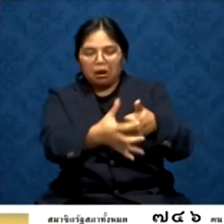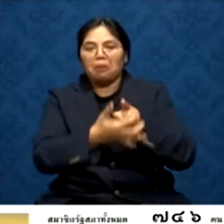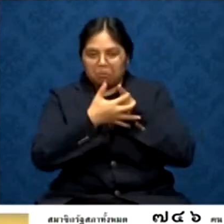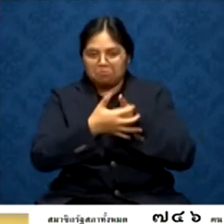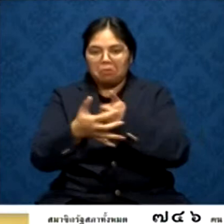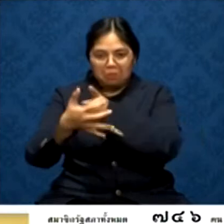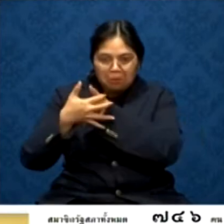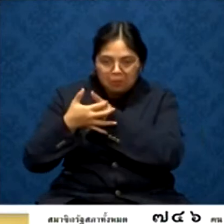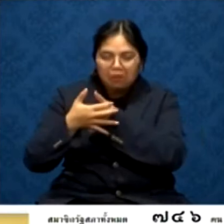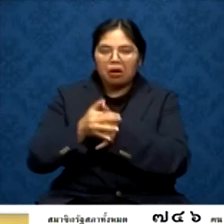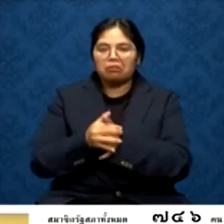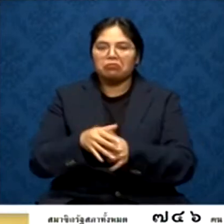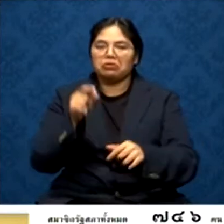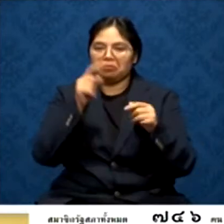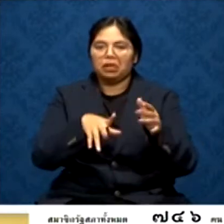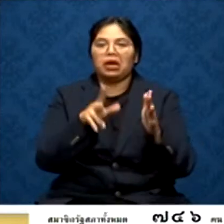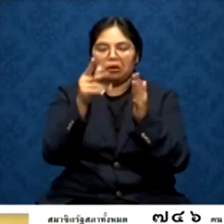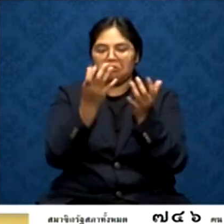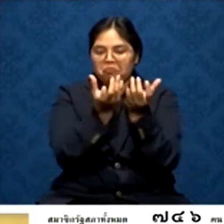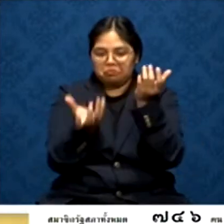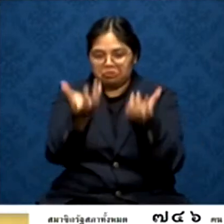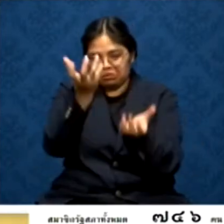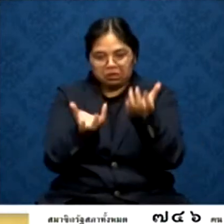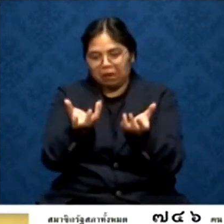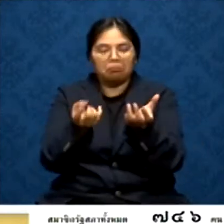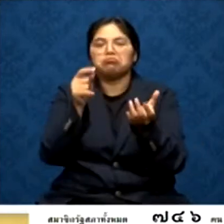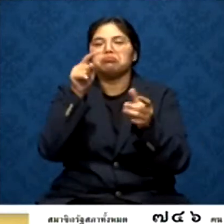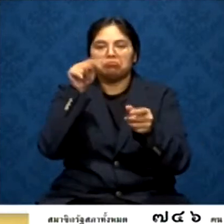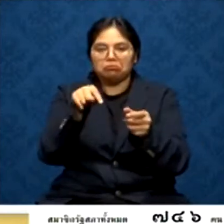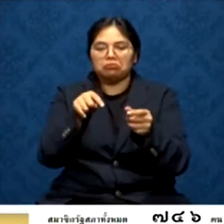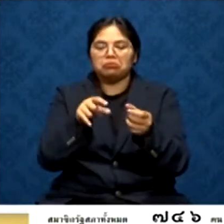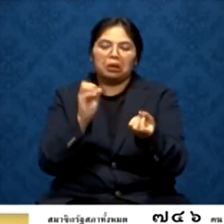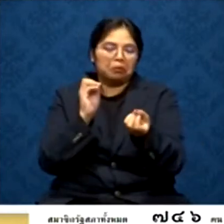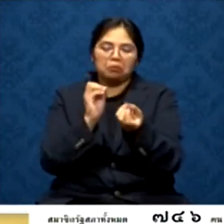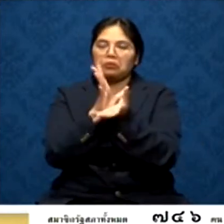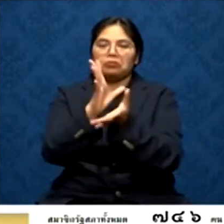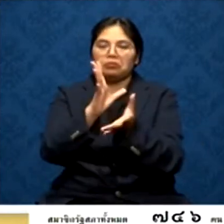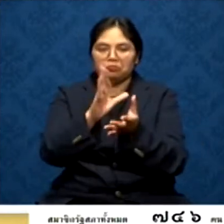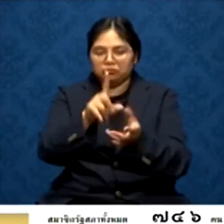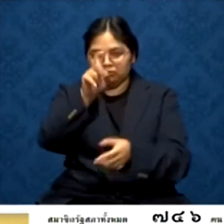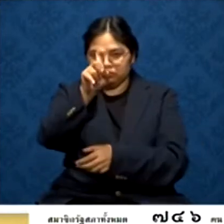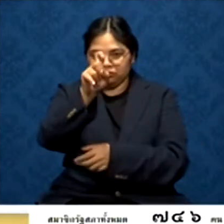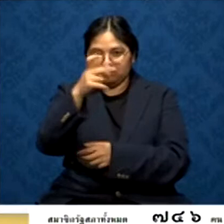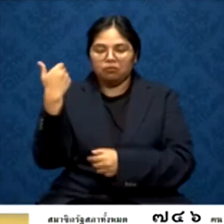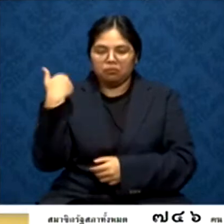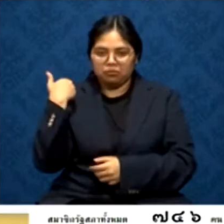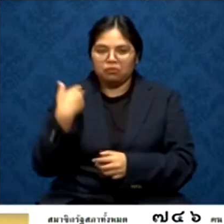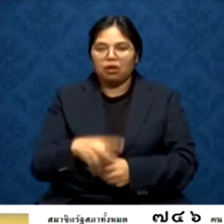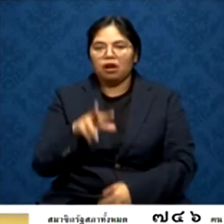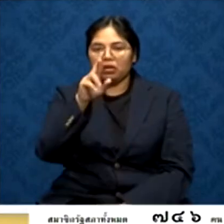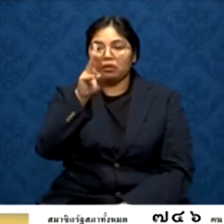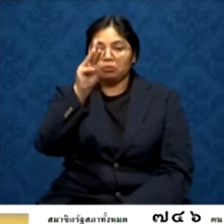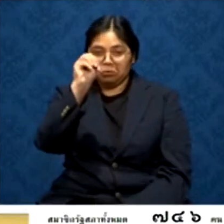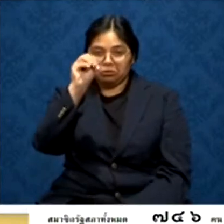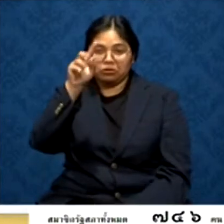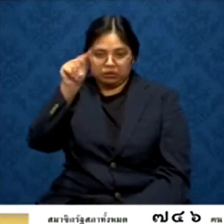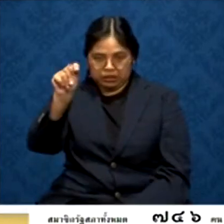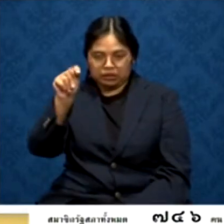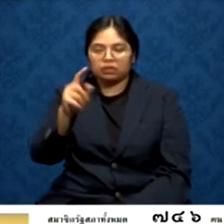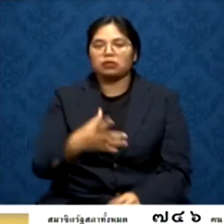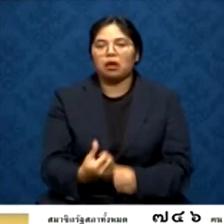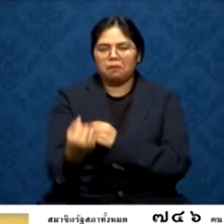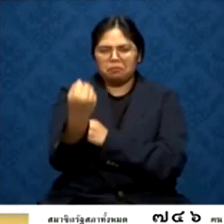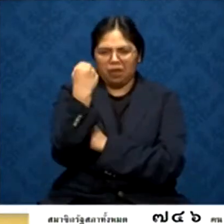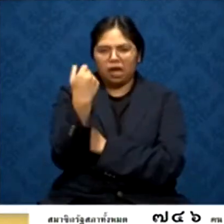ธรรมของประเทศเราผมหวังจริงๆว่าท่านนายกรัฐมนตรีจะใช้อำนาจที่มีเ